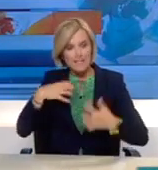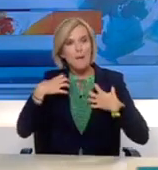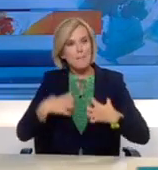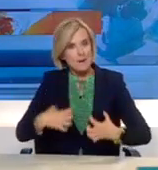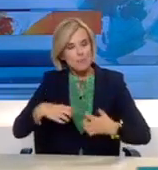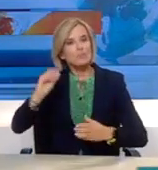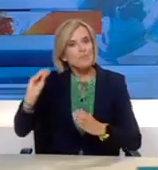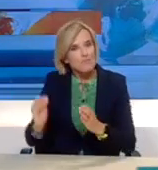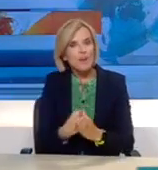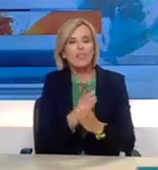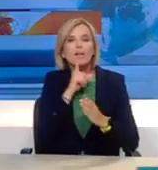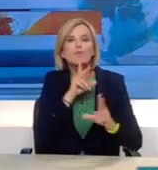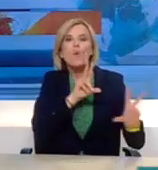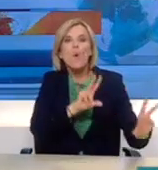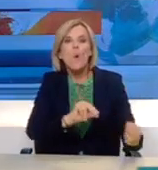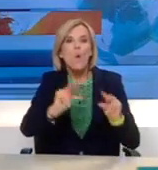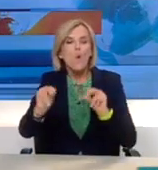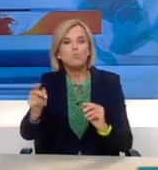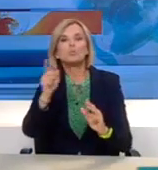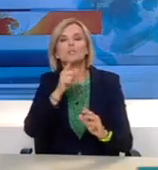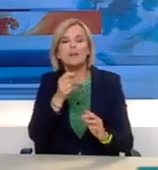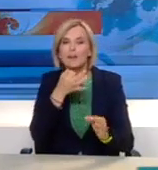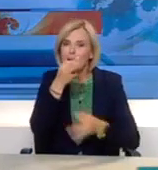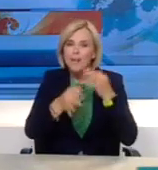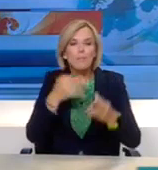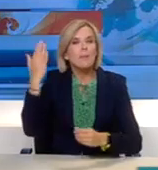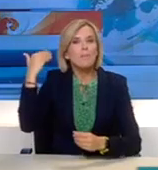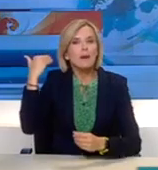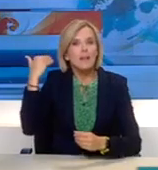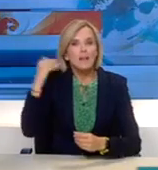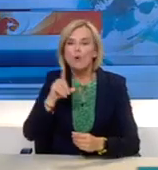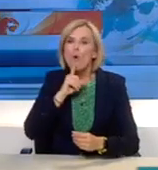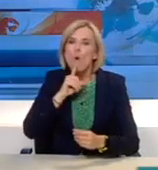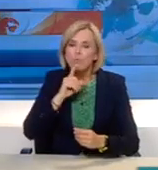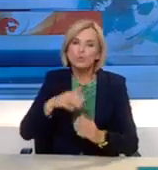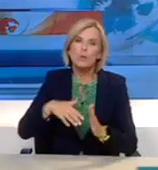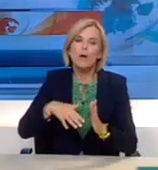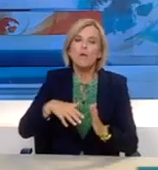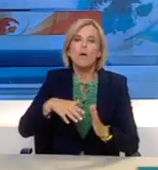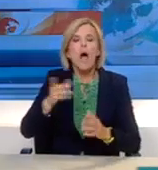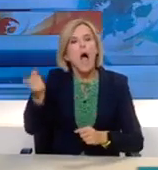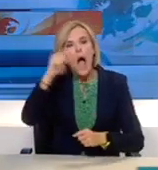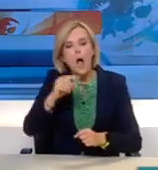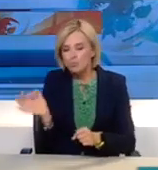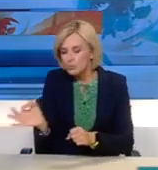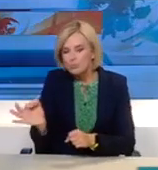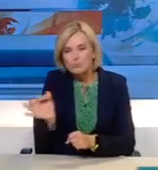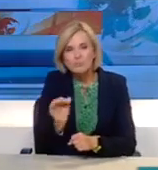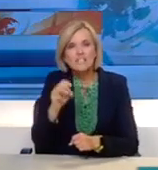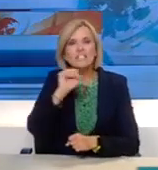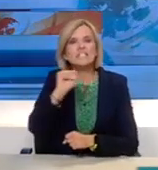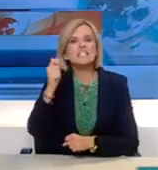πνεύμονες, παρόμοια με αυτά που έχουν περιγραφεί σε ασθενείς με άλλους βέτα κορονοϊούς, όπως είναι αυτοί που προκαλούν το SARS και το